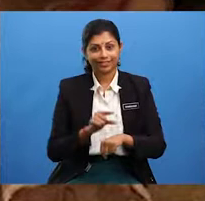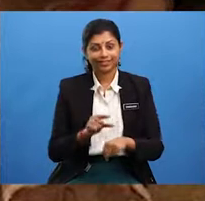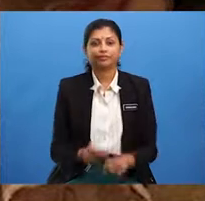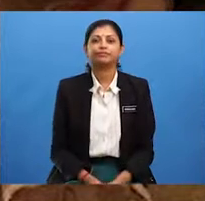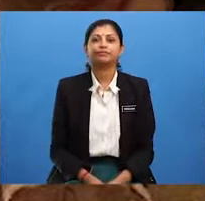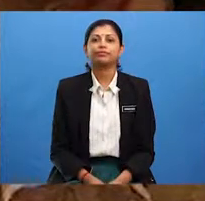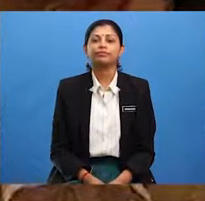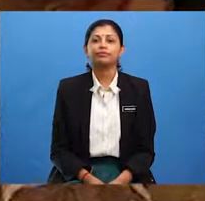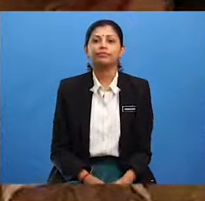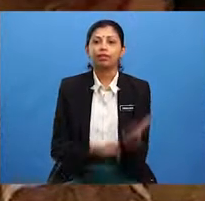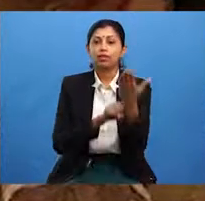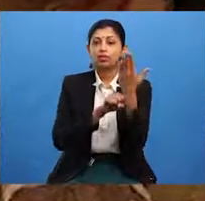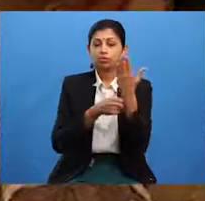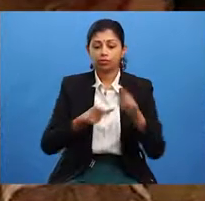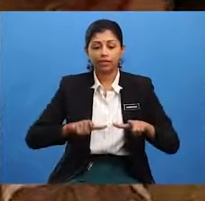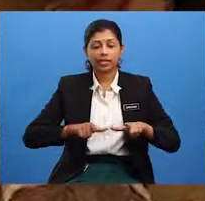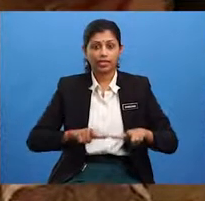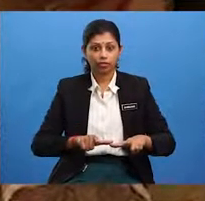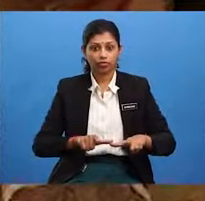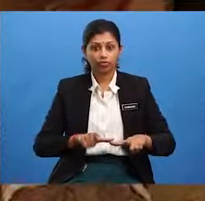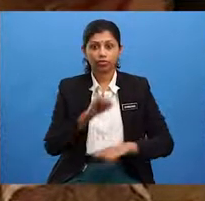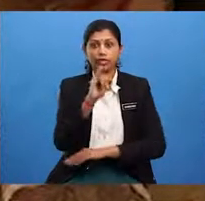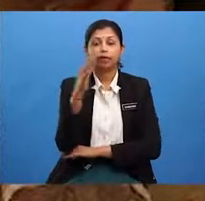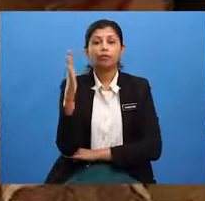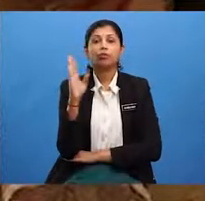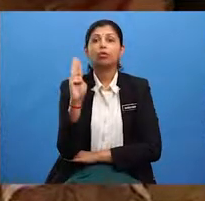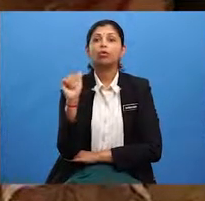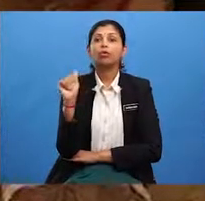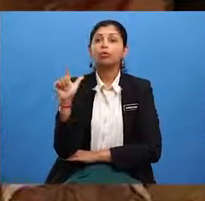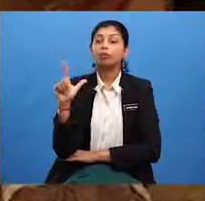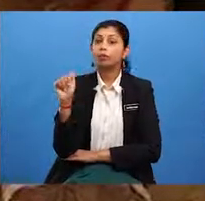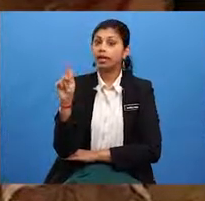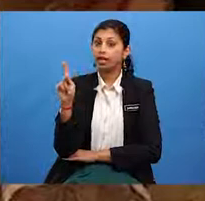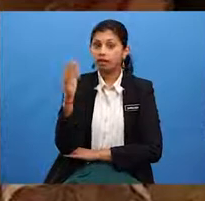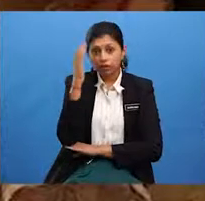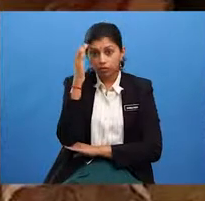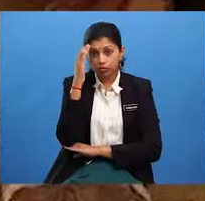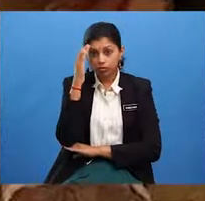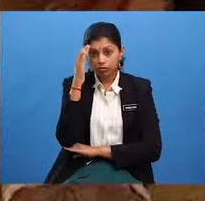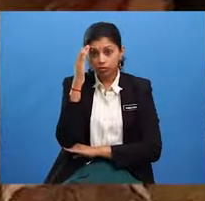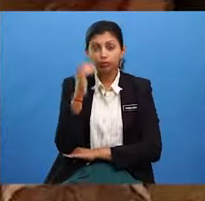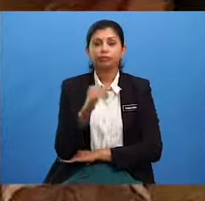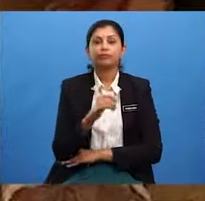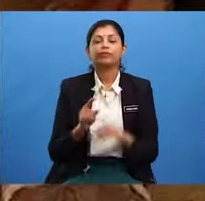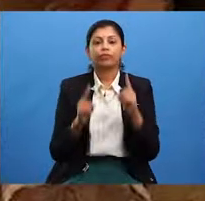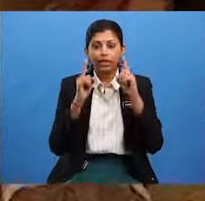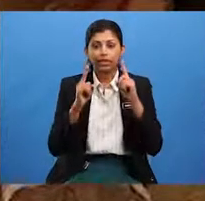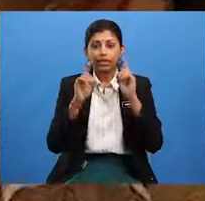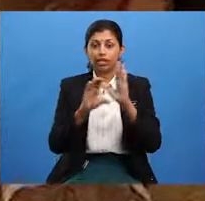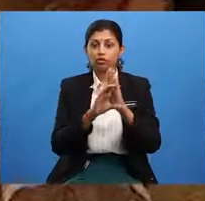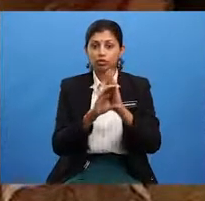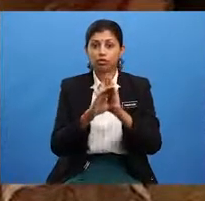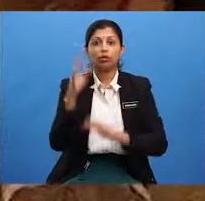Sumber bagi kayu pula adalah pokok balak. Kamu kenal pokok balak? Ini adalah